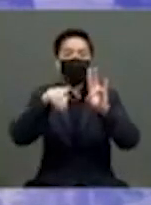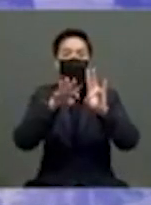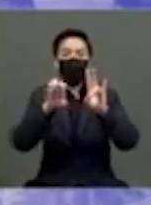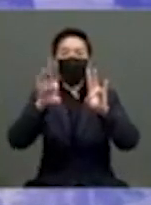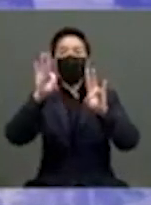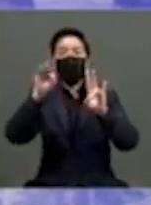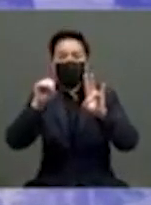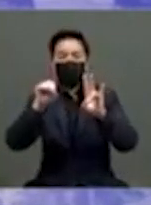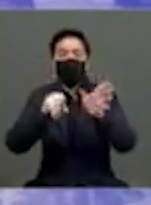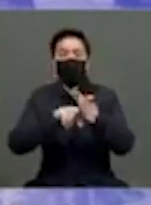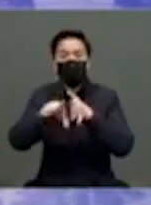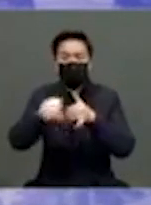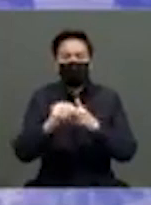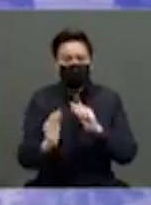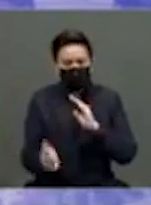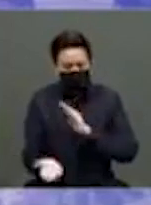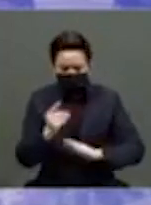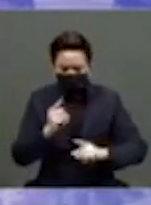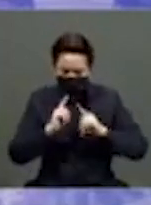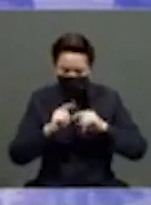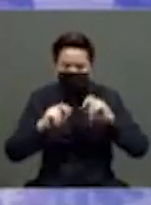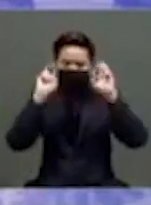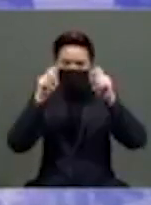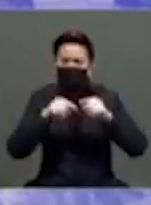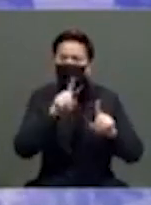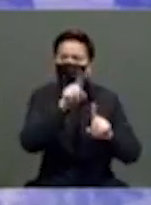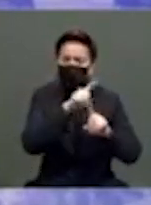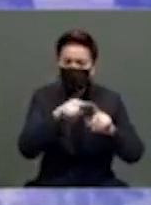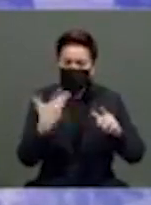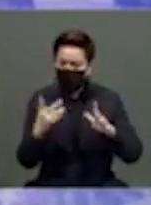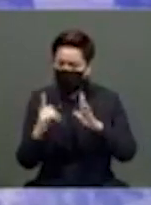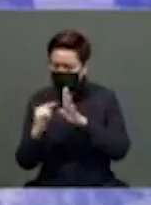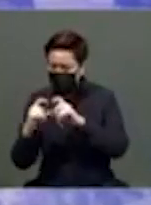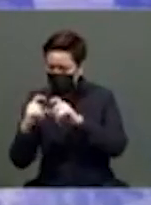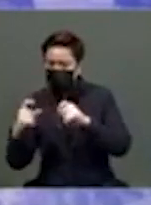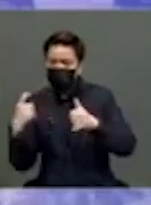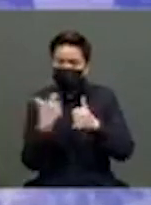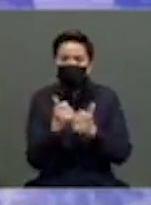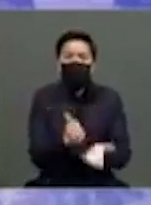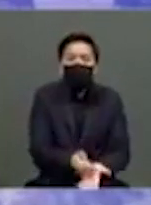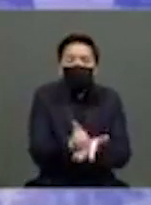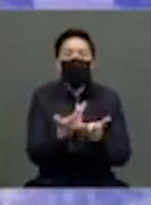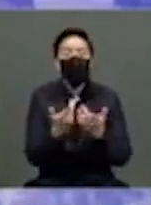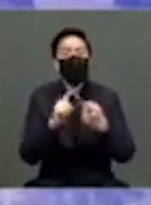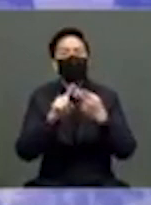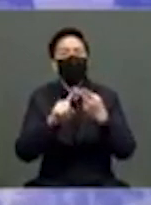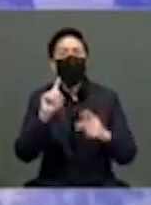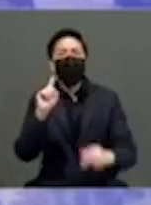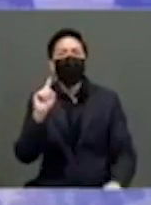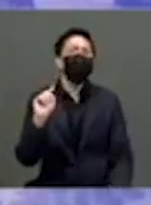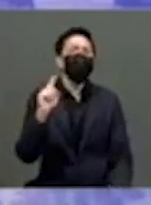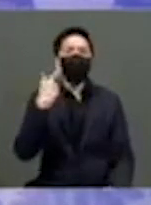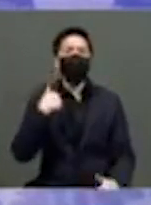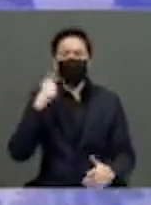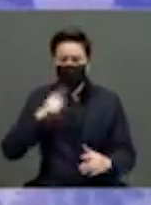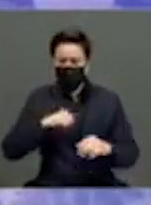7490เมื่อเช้านี้ก็คุยกันนับในประเด็นต่างๆวัคซีนเป็นทั้งคำตอบแต่ขณะเดียวกันก็ยังเป็นเรื่องใหม่อยู่ที่เราจะต้องมี